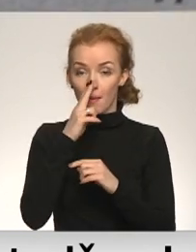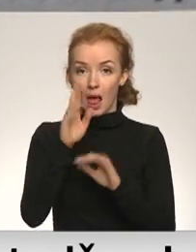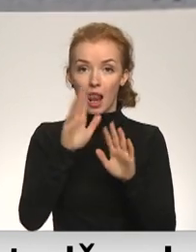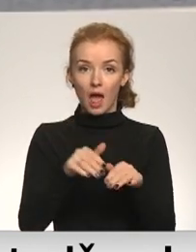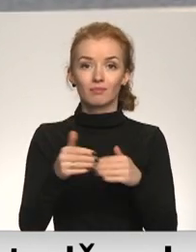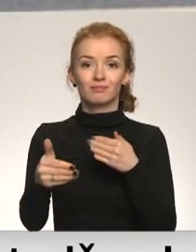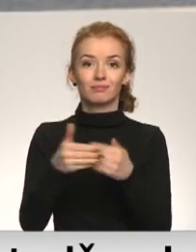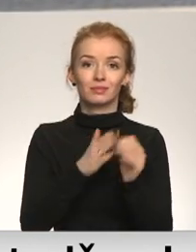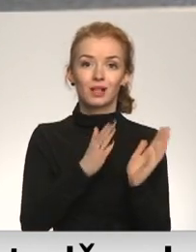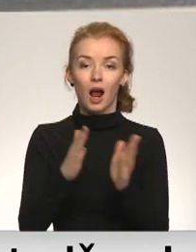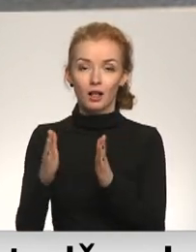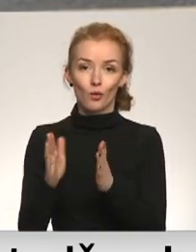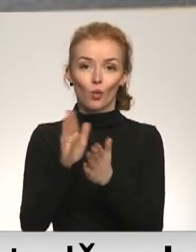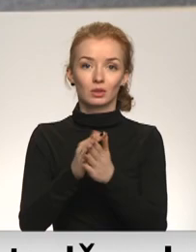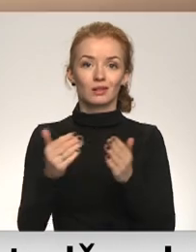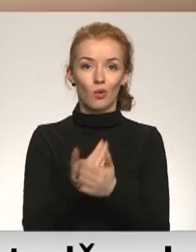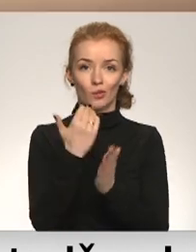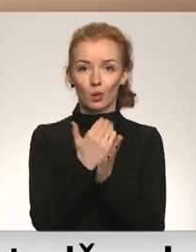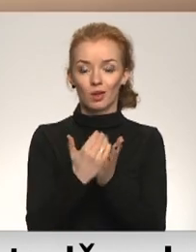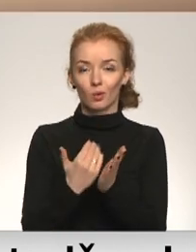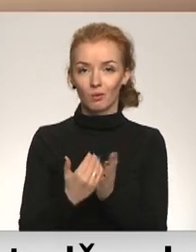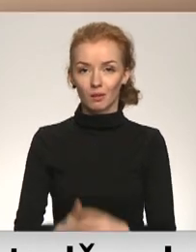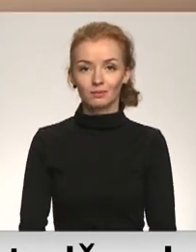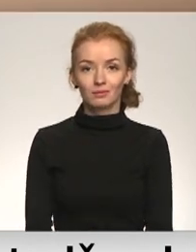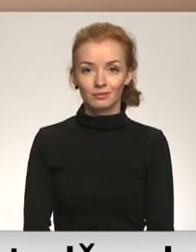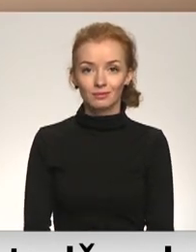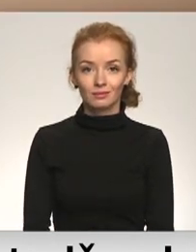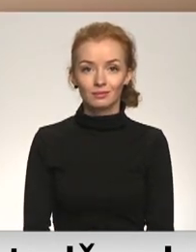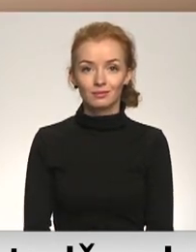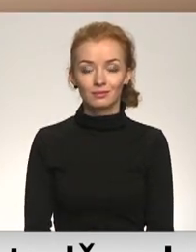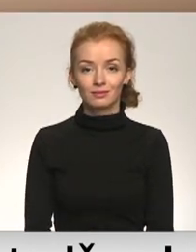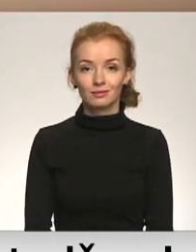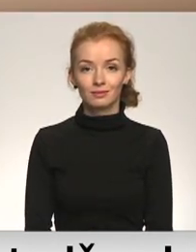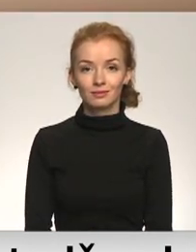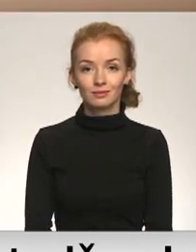sagatavoties gaidāmajām pārmaiņām. Vita Anstrate, Māris Jurgensons, Latvijas televīzija.